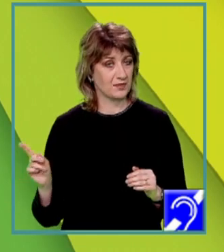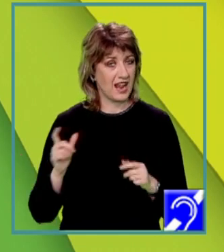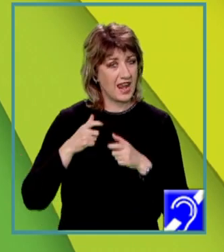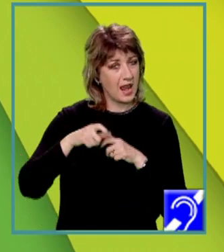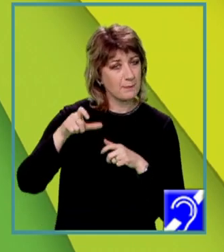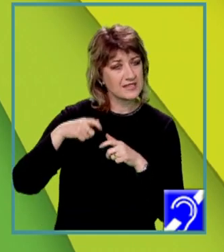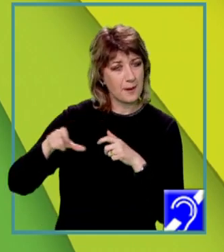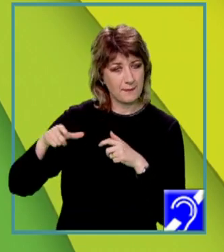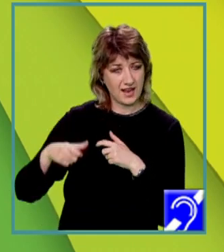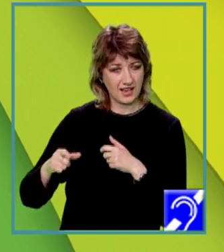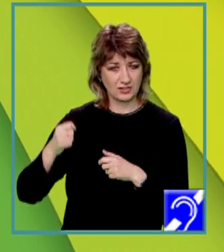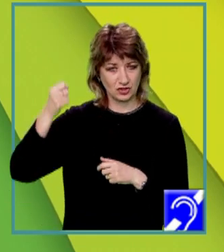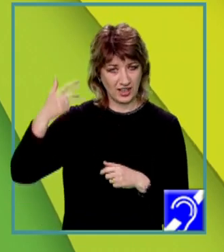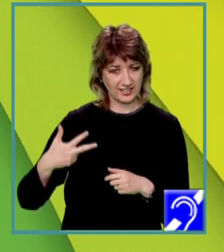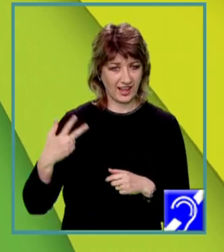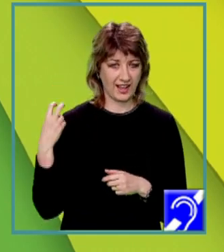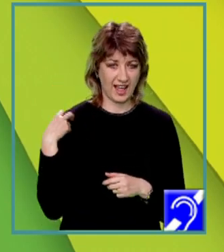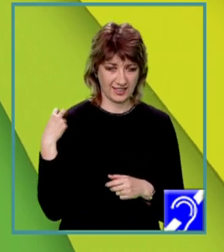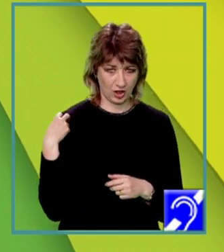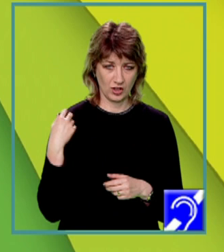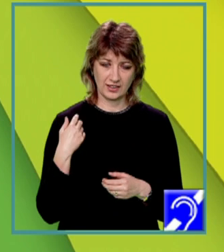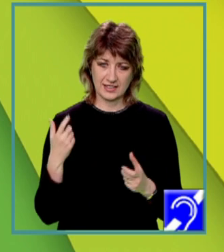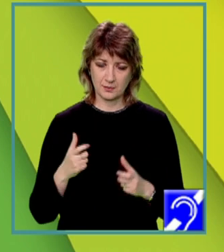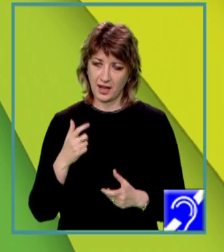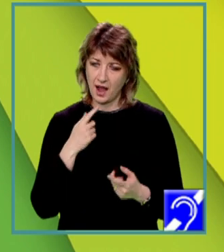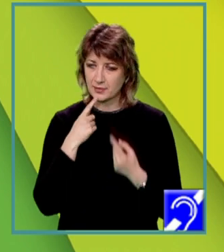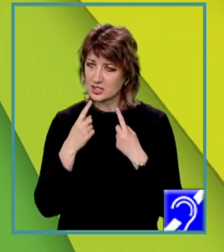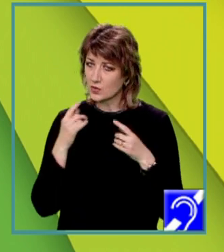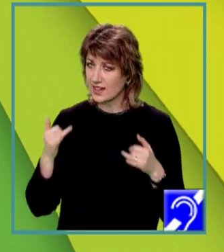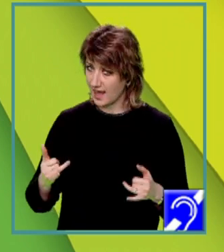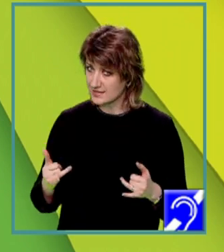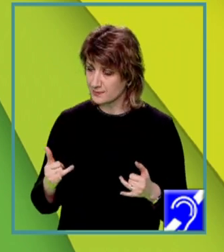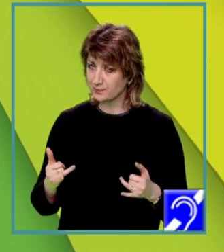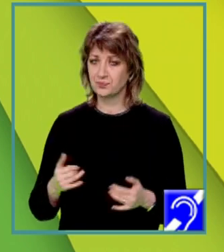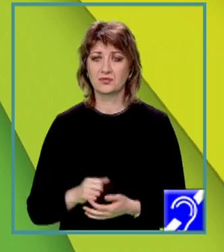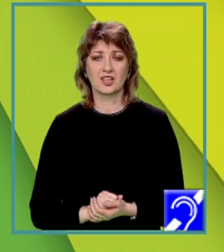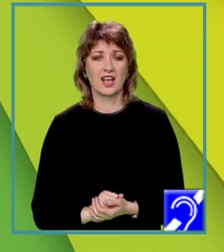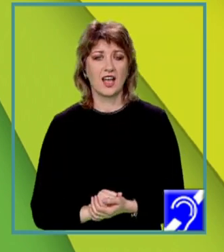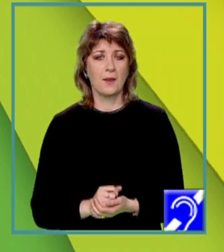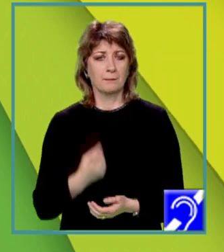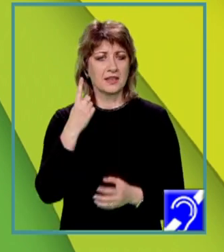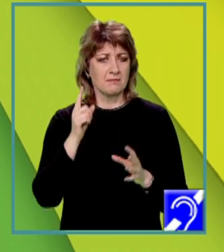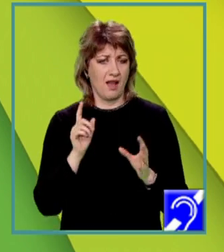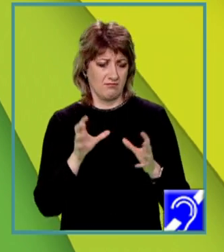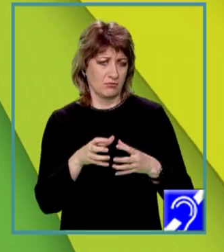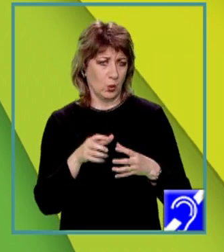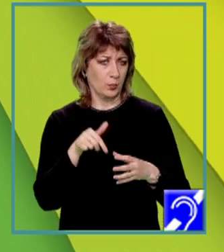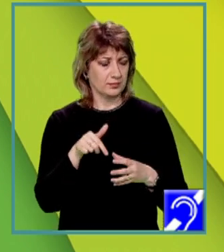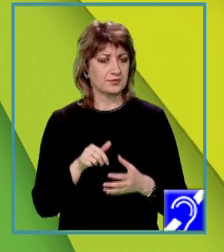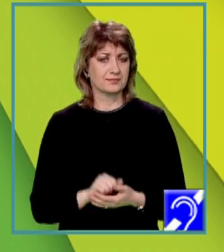în cele trei categorii despre care am discutat astăzi și anume prima categorie